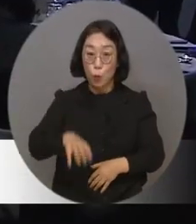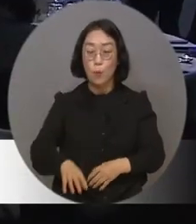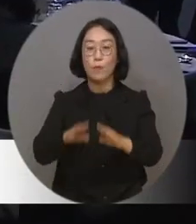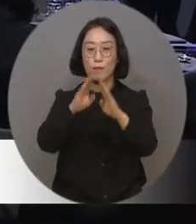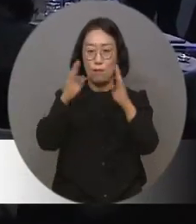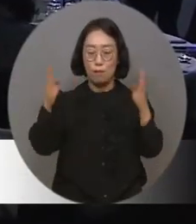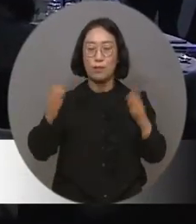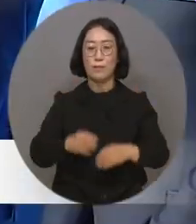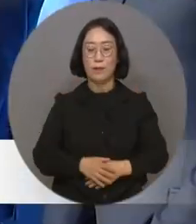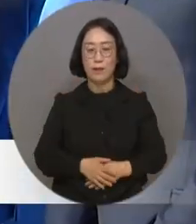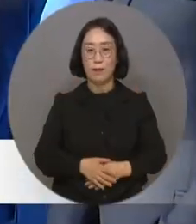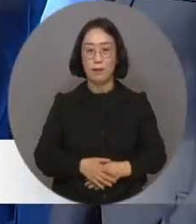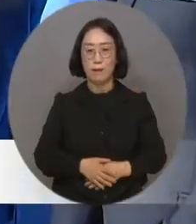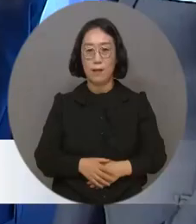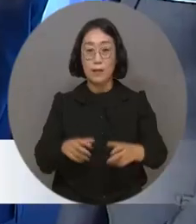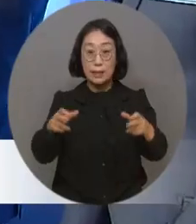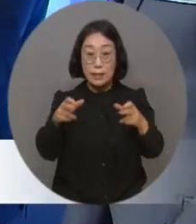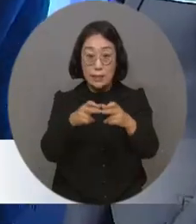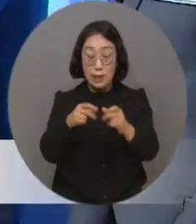개최됐습니다.